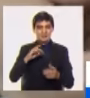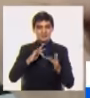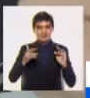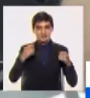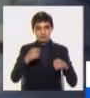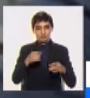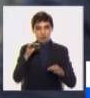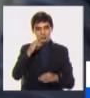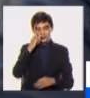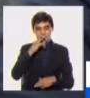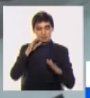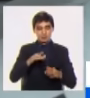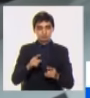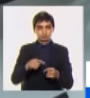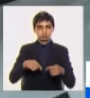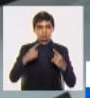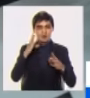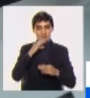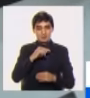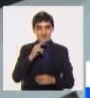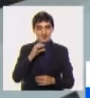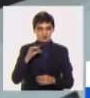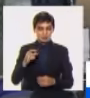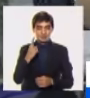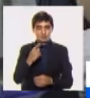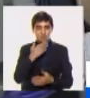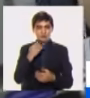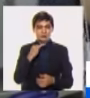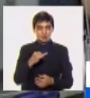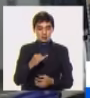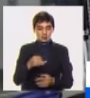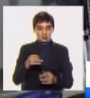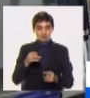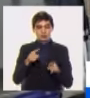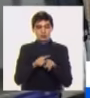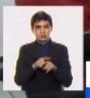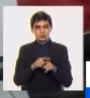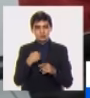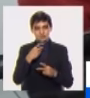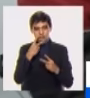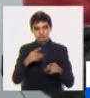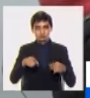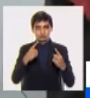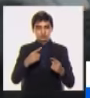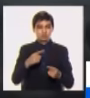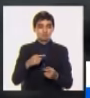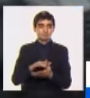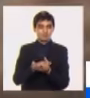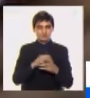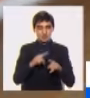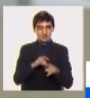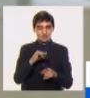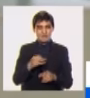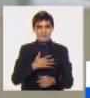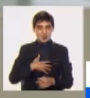казахстане мы видим развитие не только самого kospi мы видим развитие партнеров что это